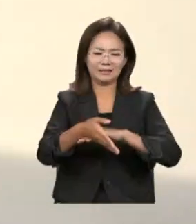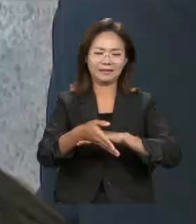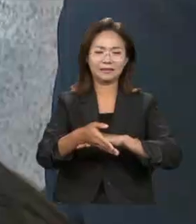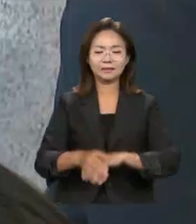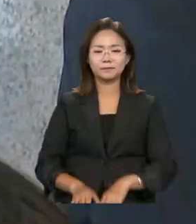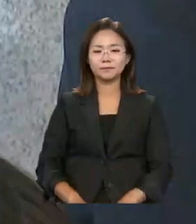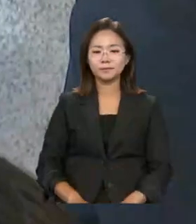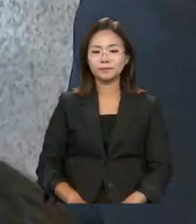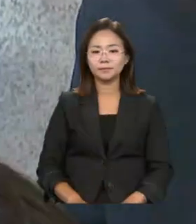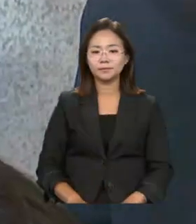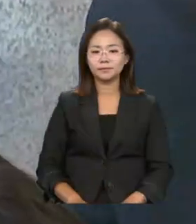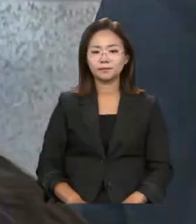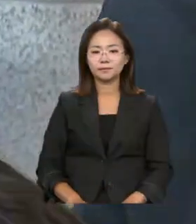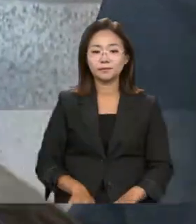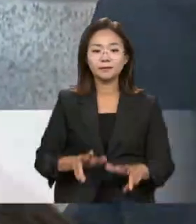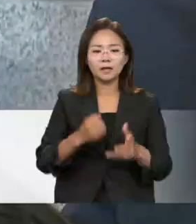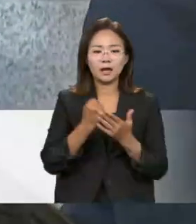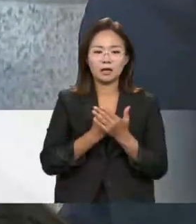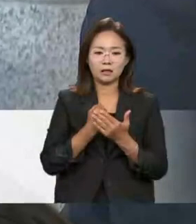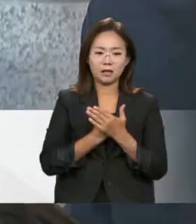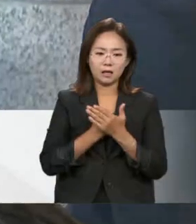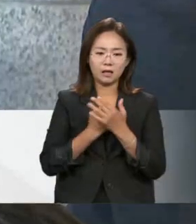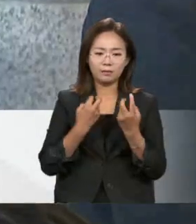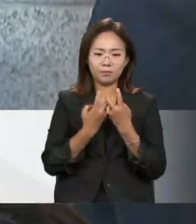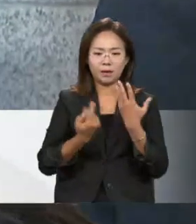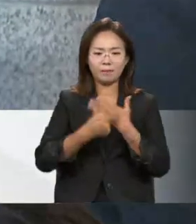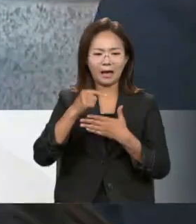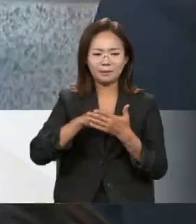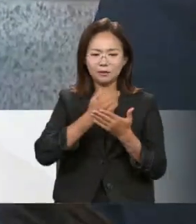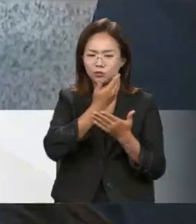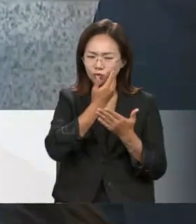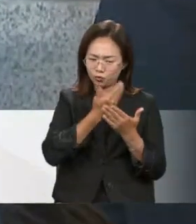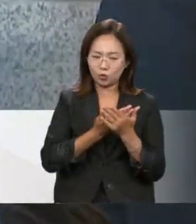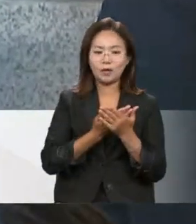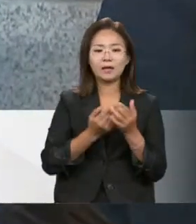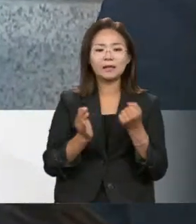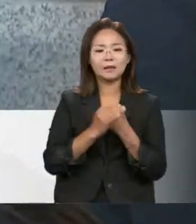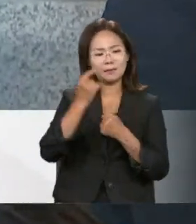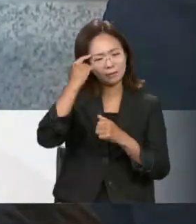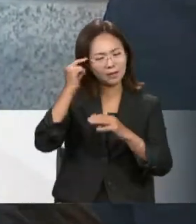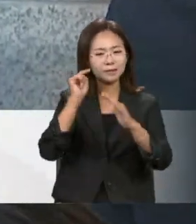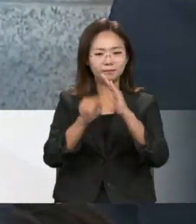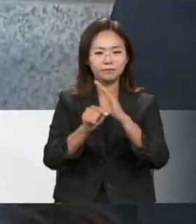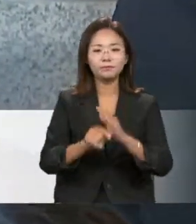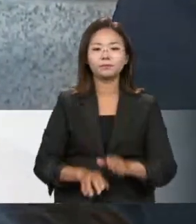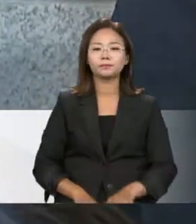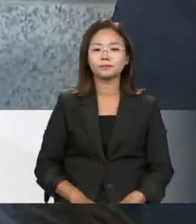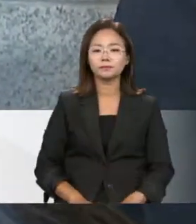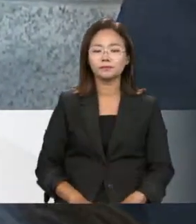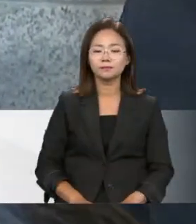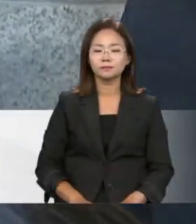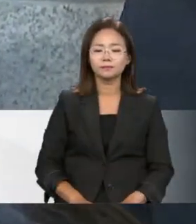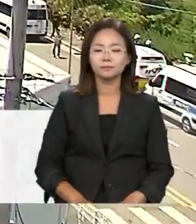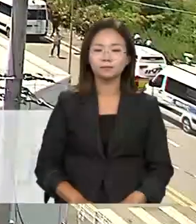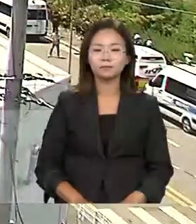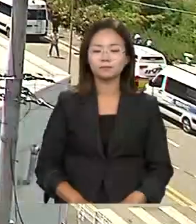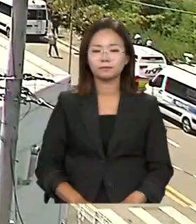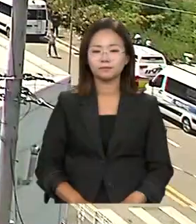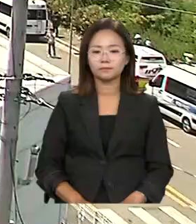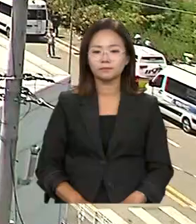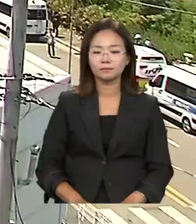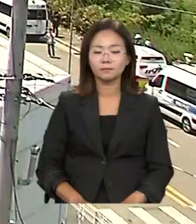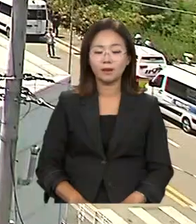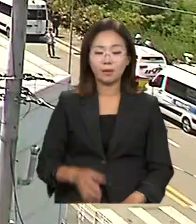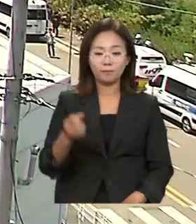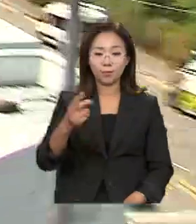때문입니다. 안타깝죠. 그렇지만 뭐 일단 마음이 중요한 거라고 생각하고 그래서 이제 분향소를 찾게 됐습니다.